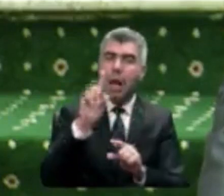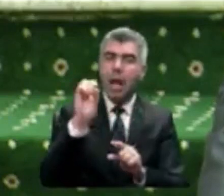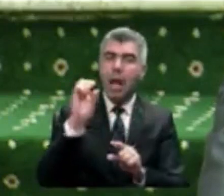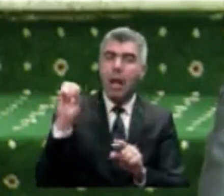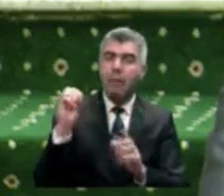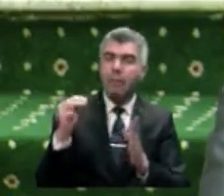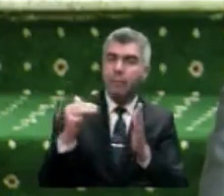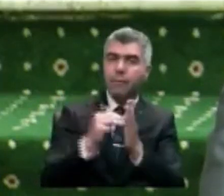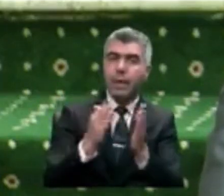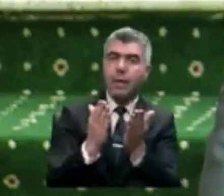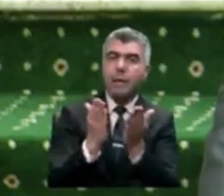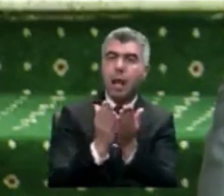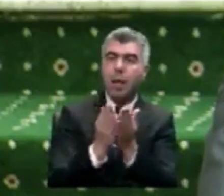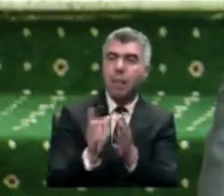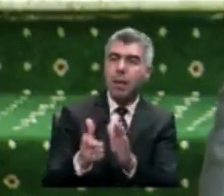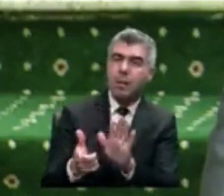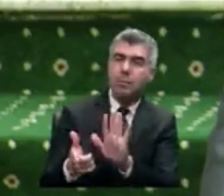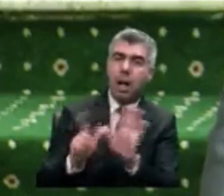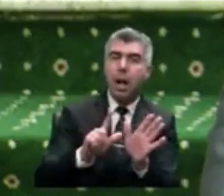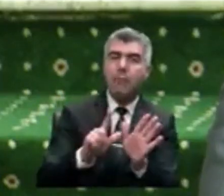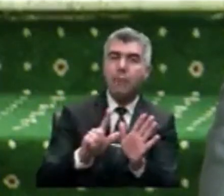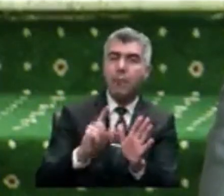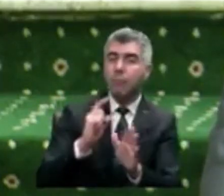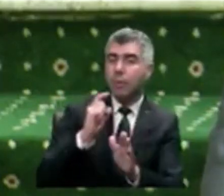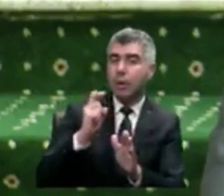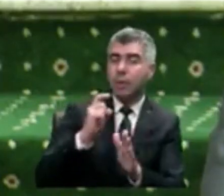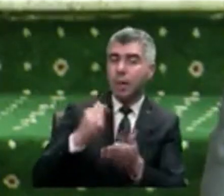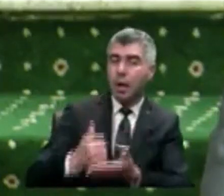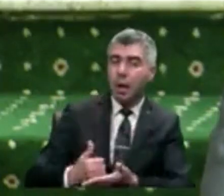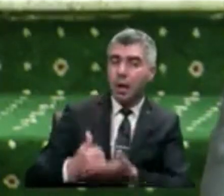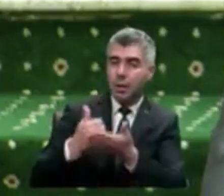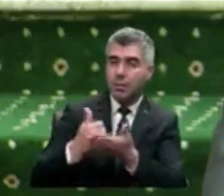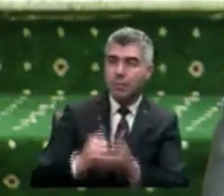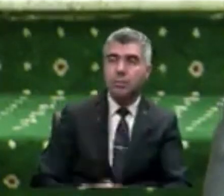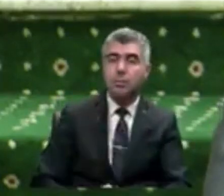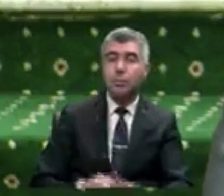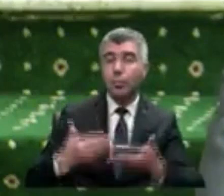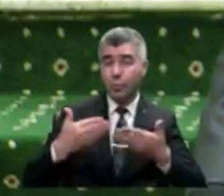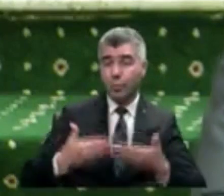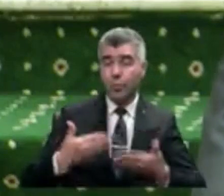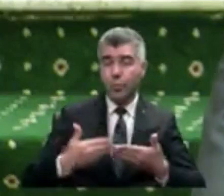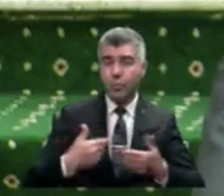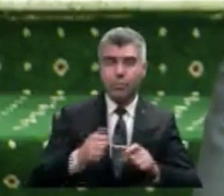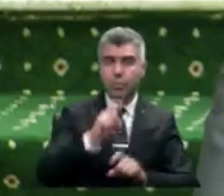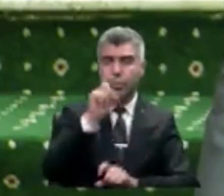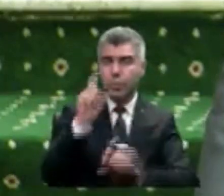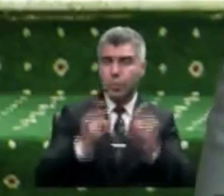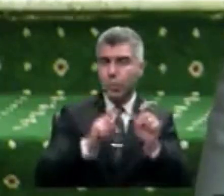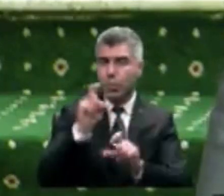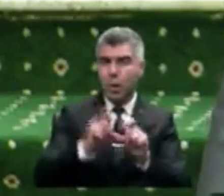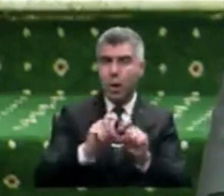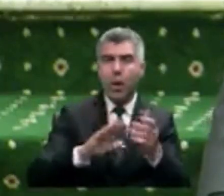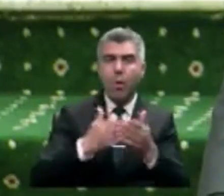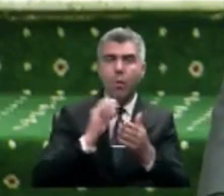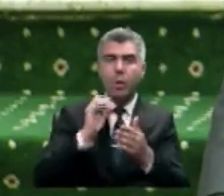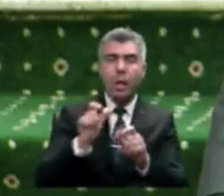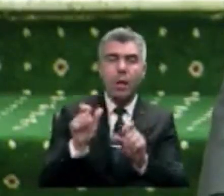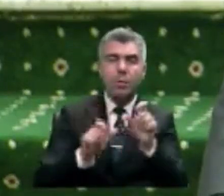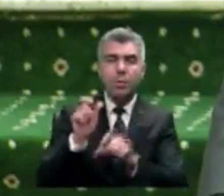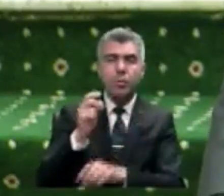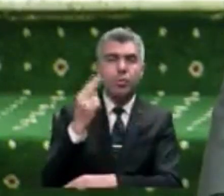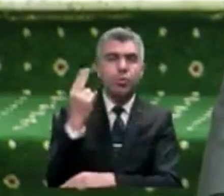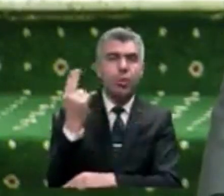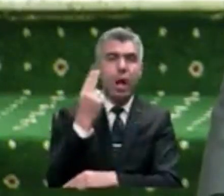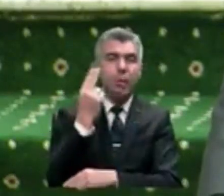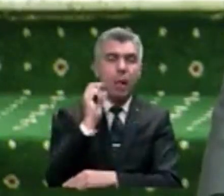درهم شهريا وفق الشروط صارمه من جهه وهنا ننق لكم بكل صدق تساؤل الراي العام الاكاديمي والجامعي